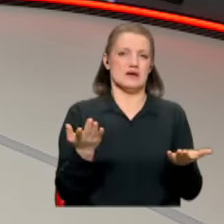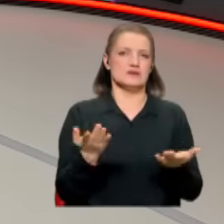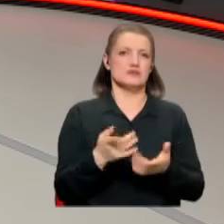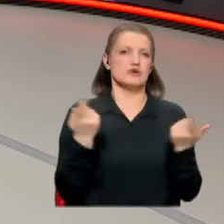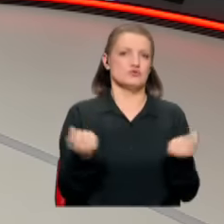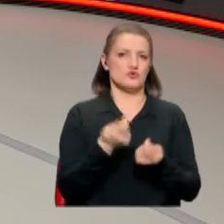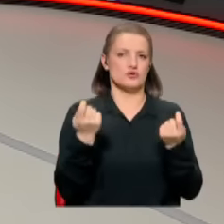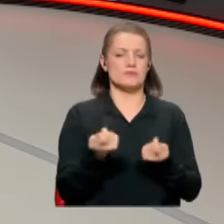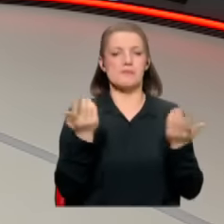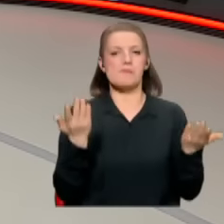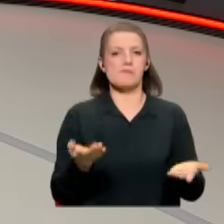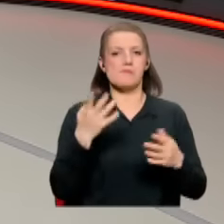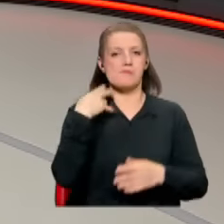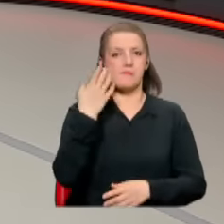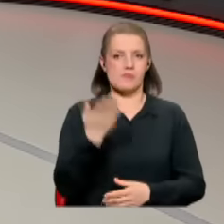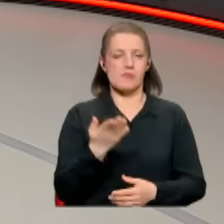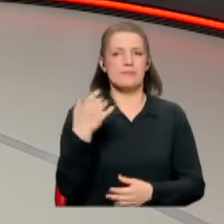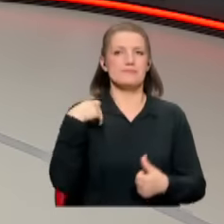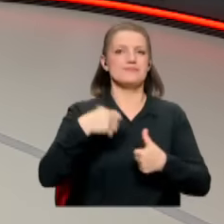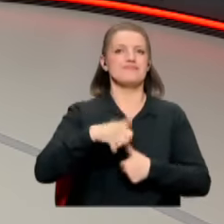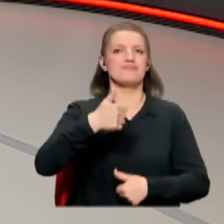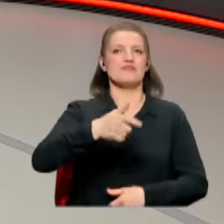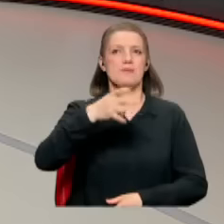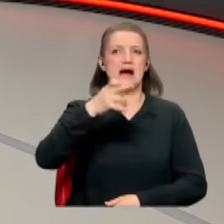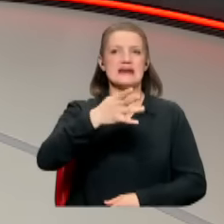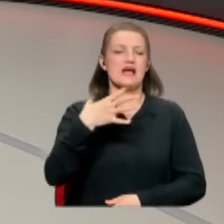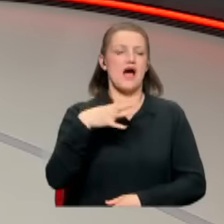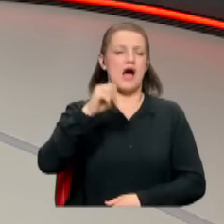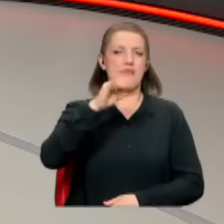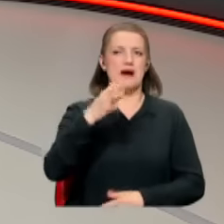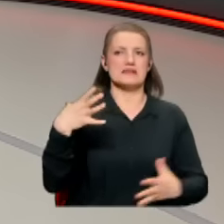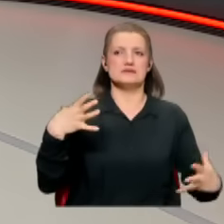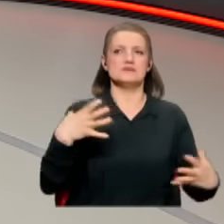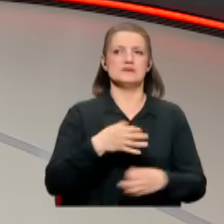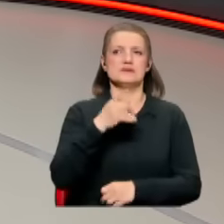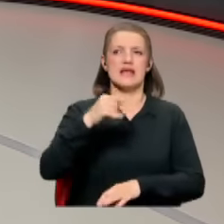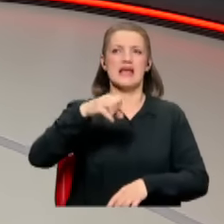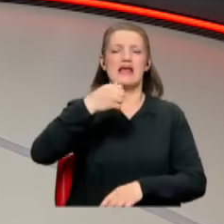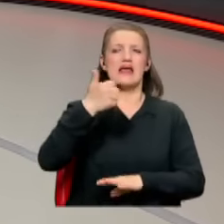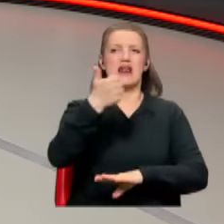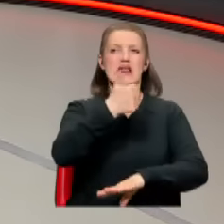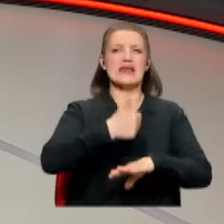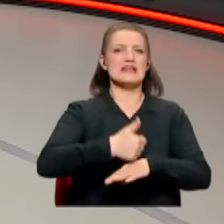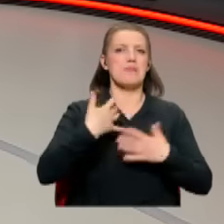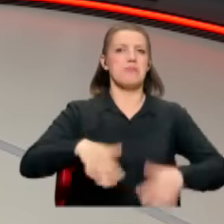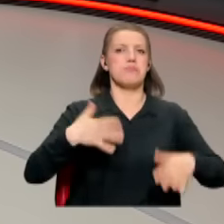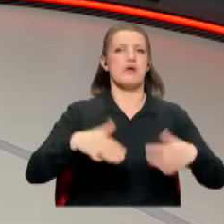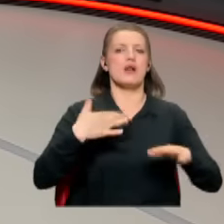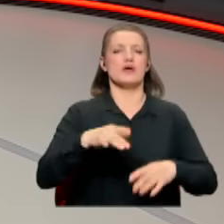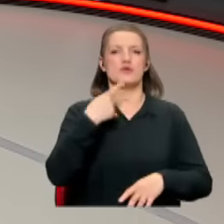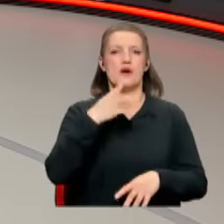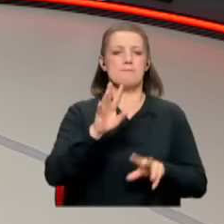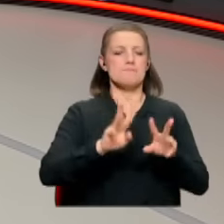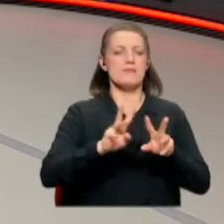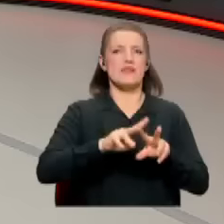determinasyon. Evet efendim. Yeniden Refah AK Parti gerilimi iktidarın etekleri tutuştu diyor ki Mehmet Altınöz,